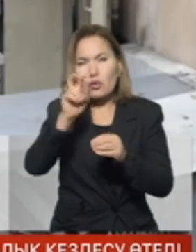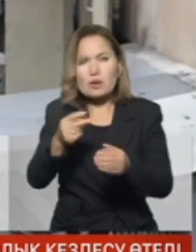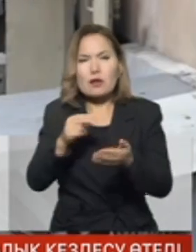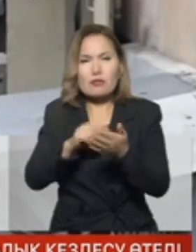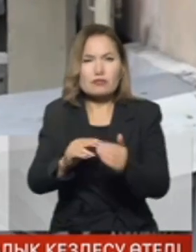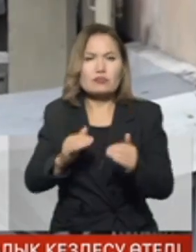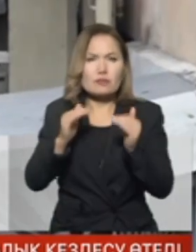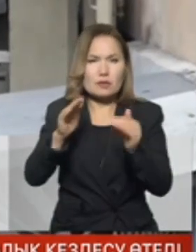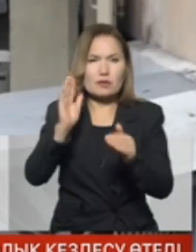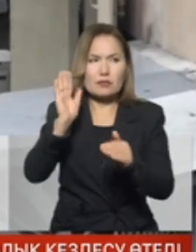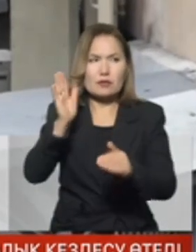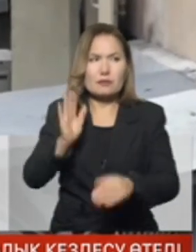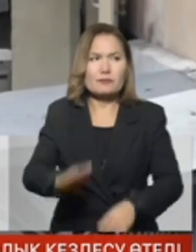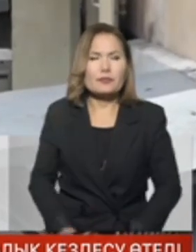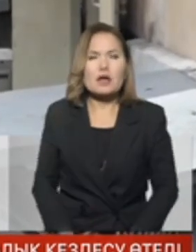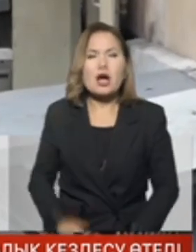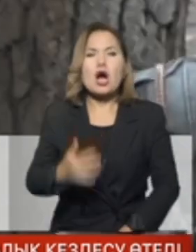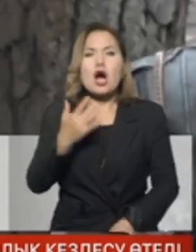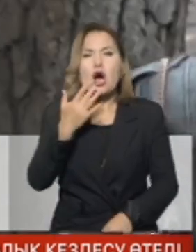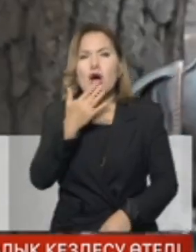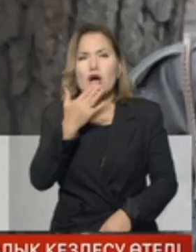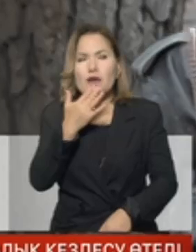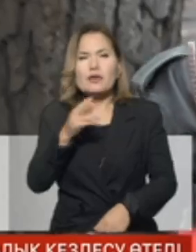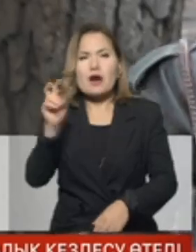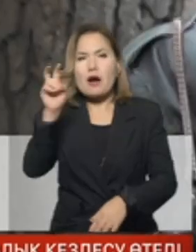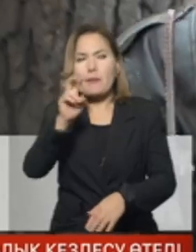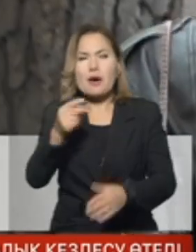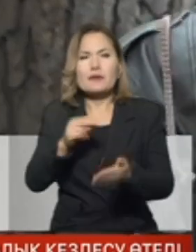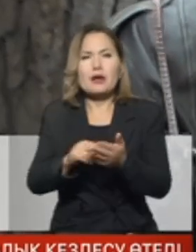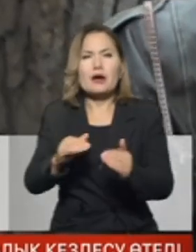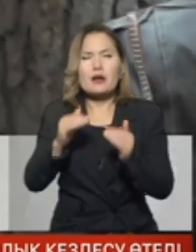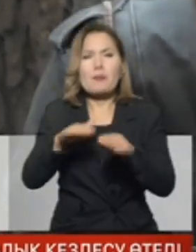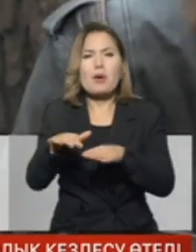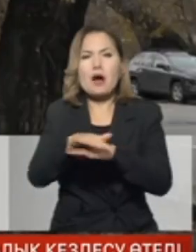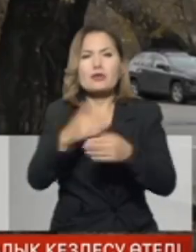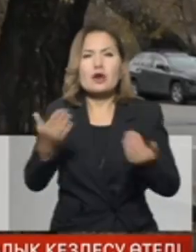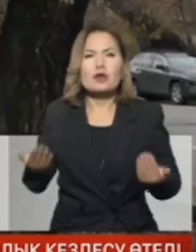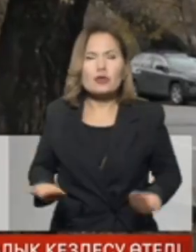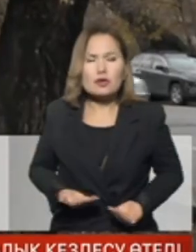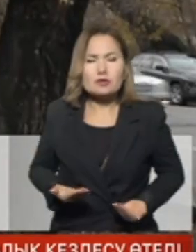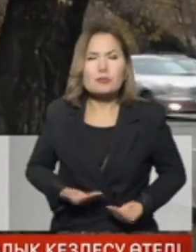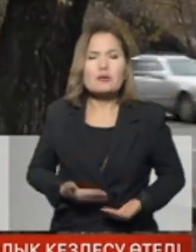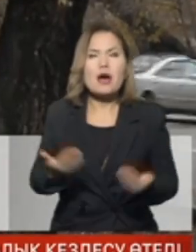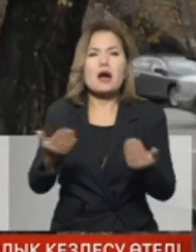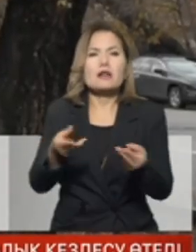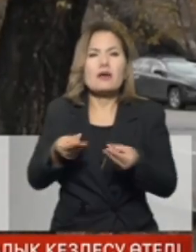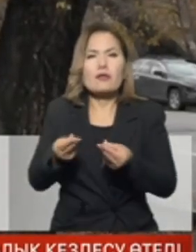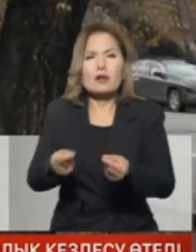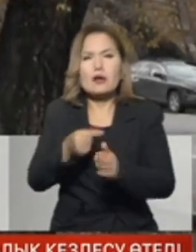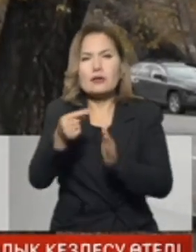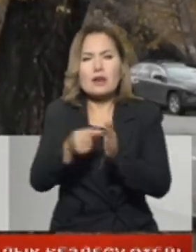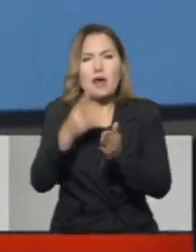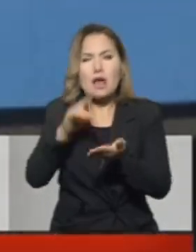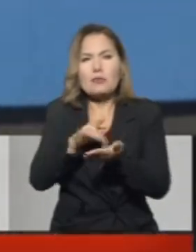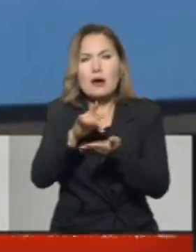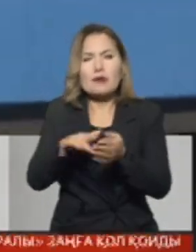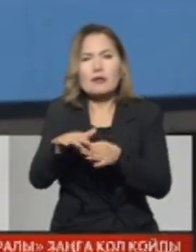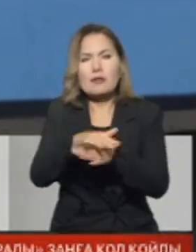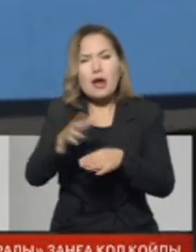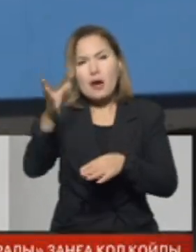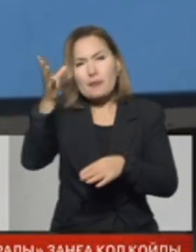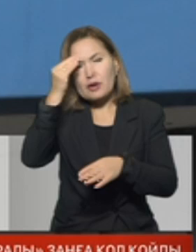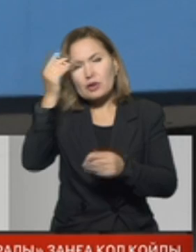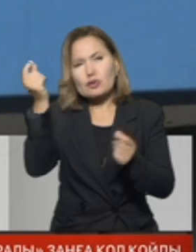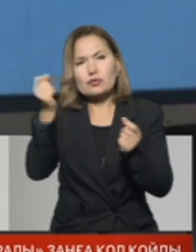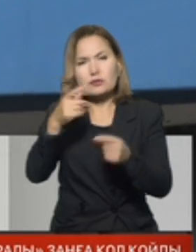етеді. Ұлттық валюта бағамының құбылуы халық тұрмысына қалай әсер етіп жатыр? Алматылықтардың пікірін білген